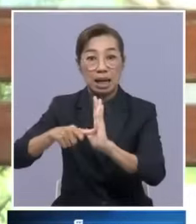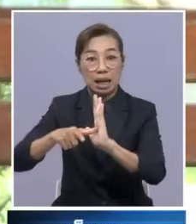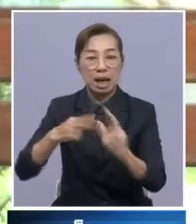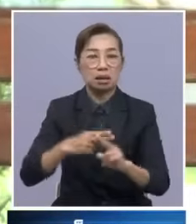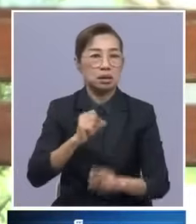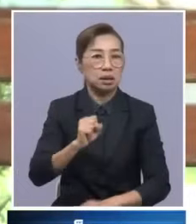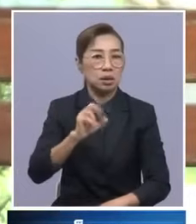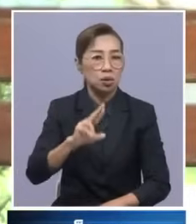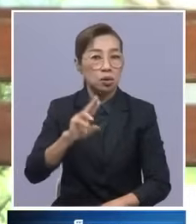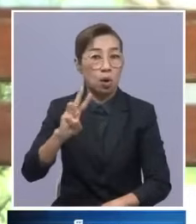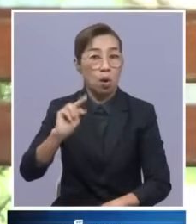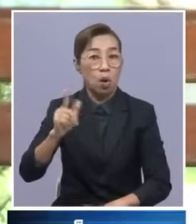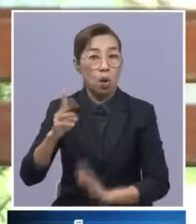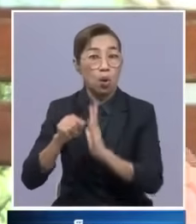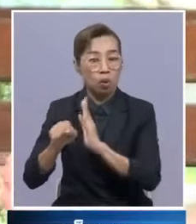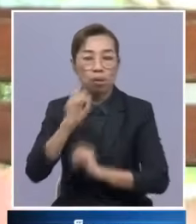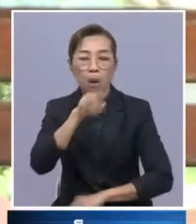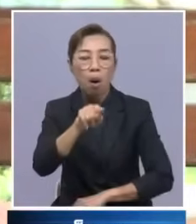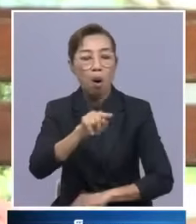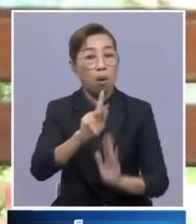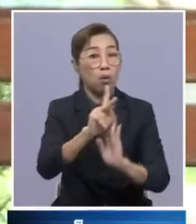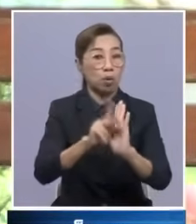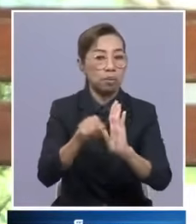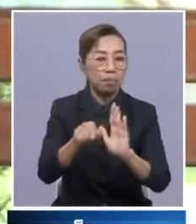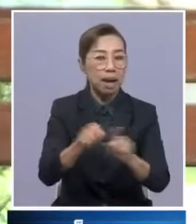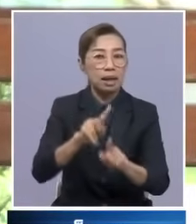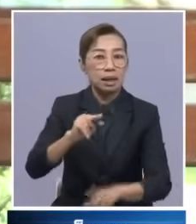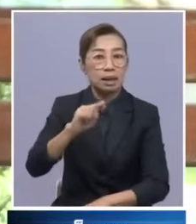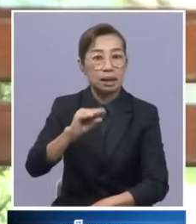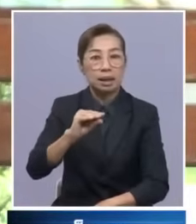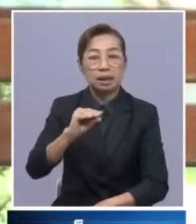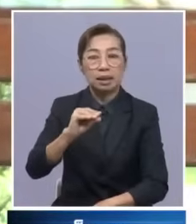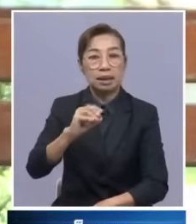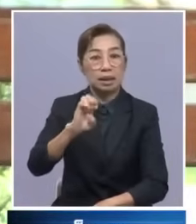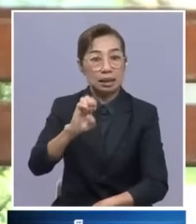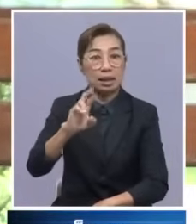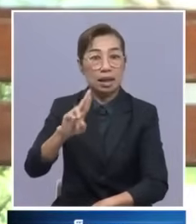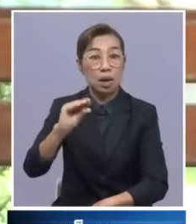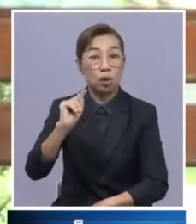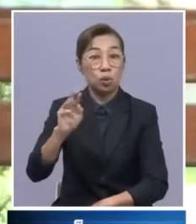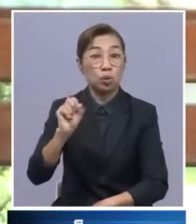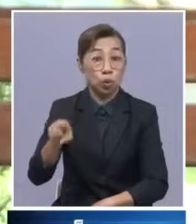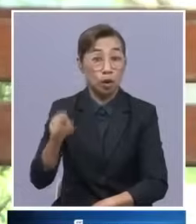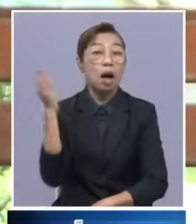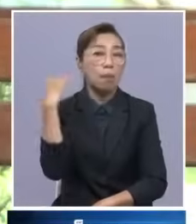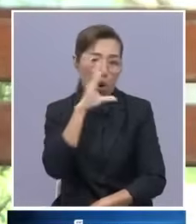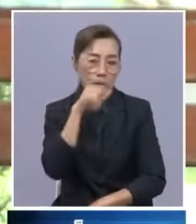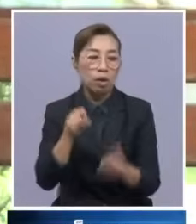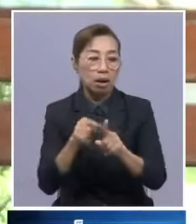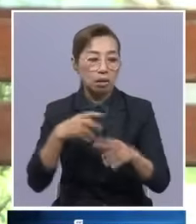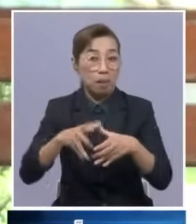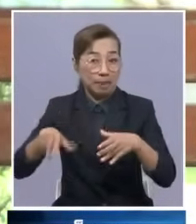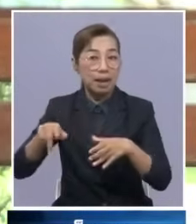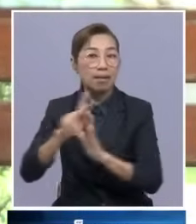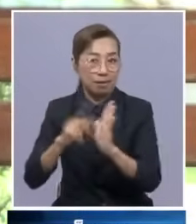ให้สัมภาษณ์ประเด็นกฎหมายนิรโทษกรรมเพราะตัวท่านเองเป็นคนจุดประเด็นนี้เหมือนกันว่าเดี๋ยวเพื่อไทยจะเสนอร่างประกบนะครับโดยบอกว่าเรื่